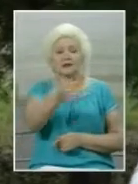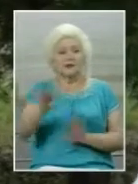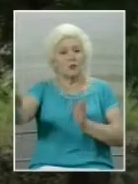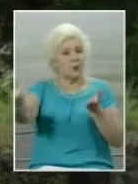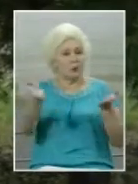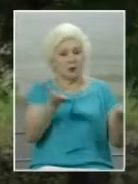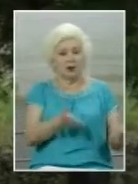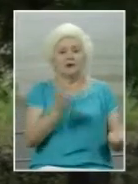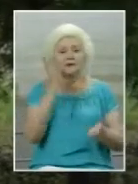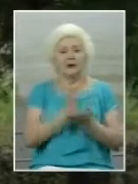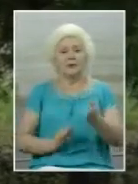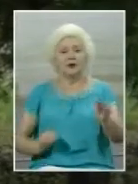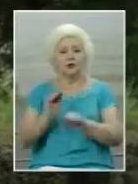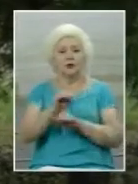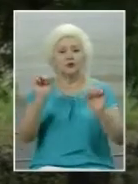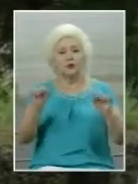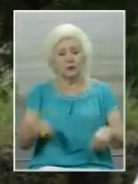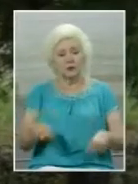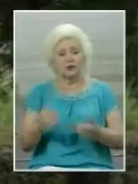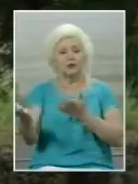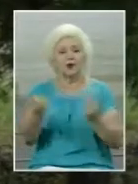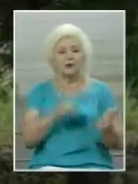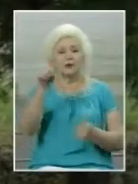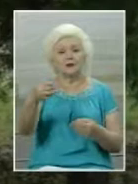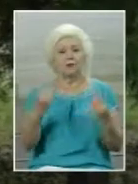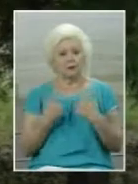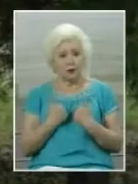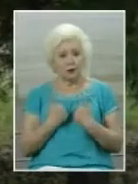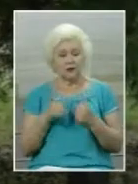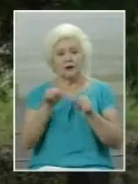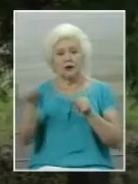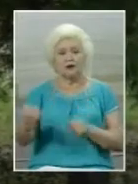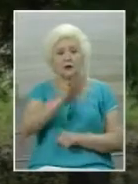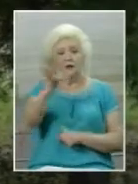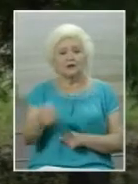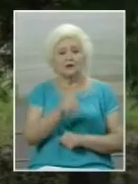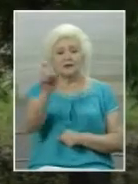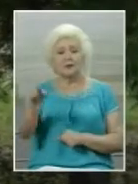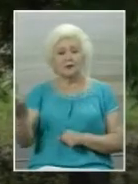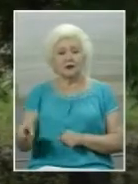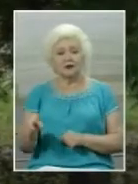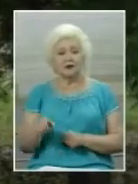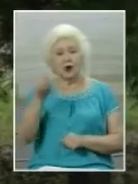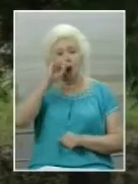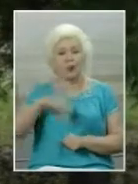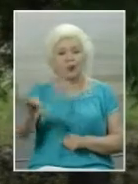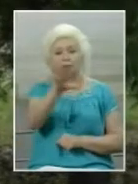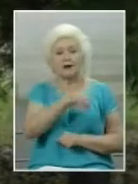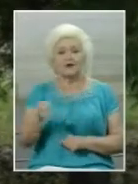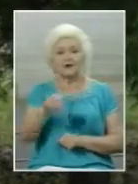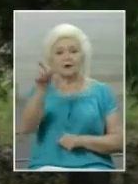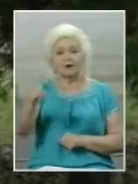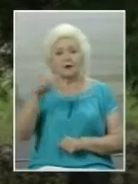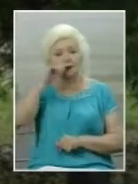ласка, мають ще додаткову можливість отримати це у нас. Крім того, всім мешканцям України, всім громадянам